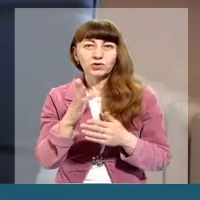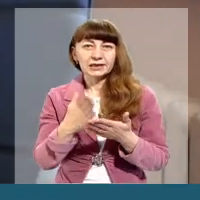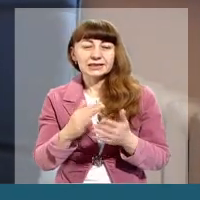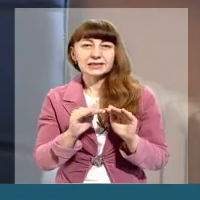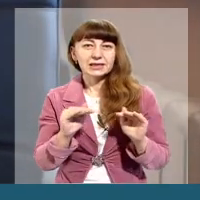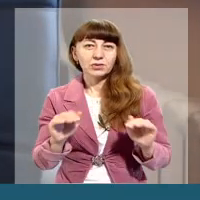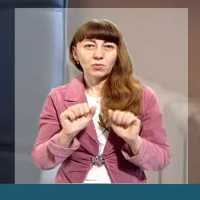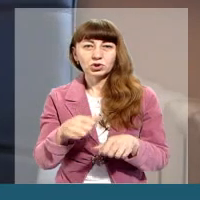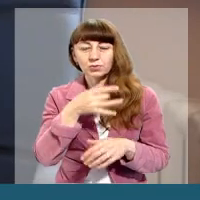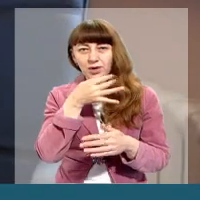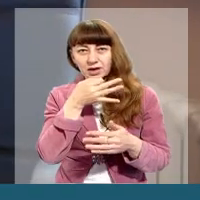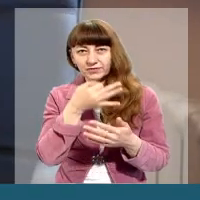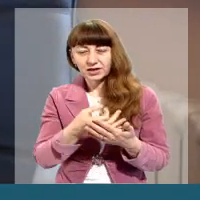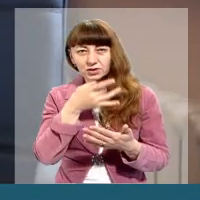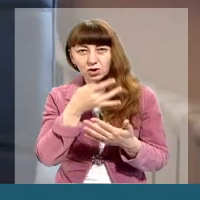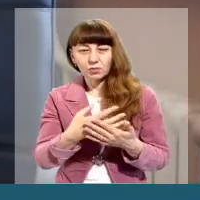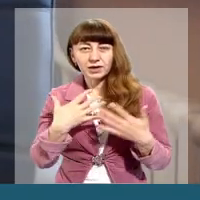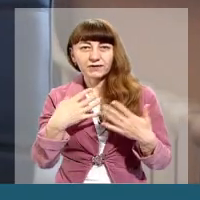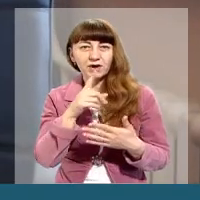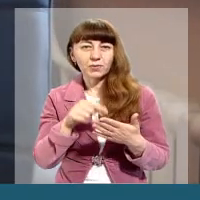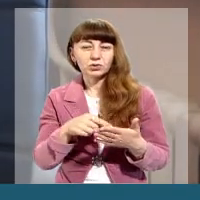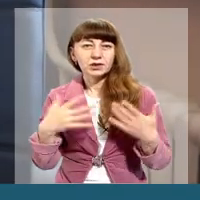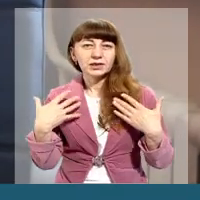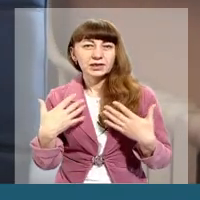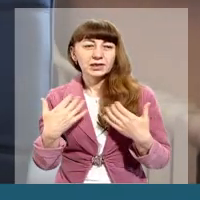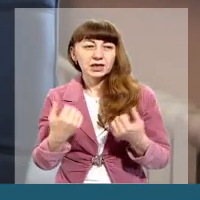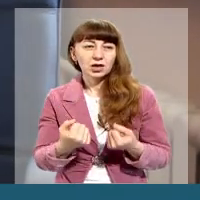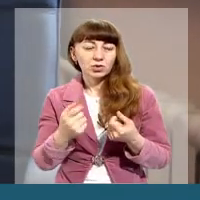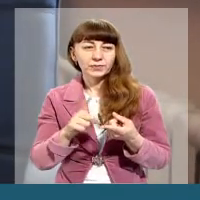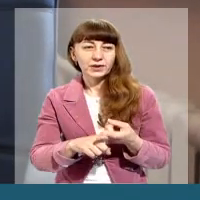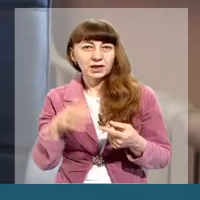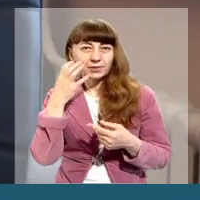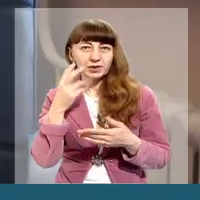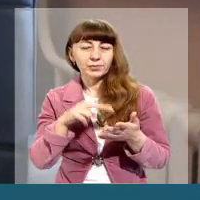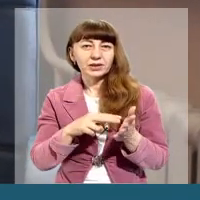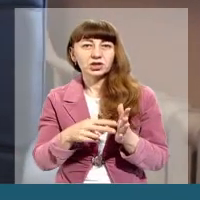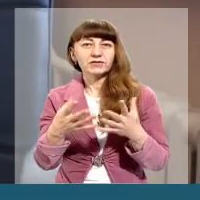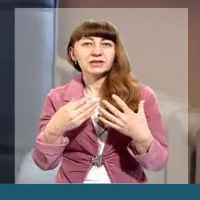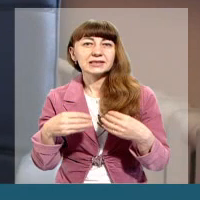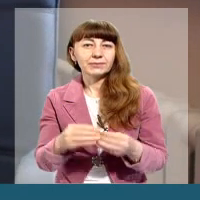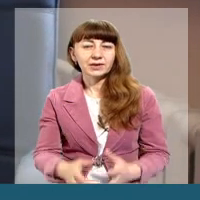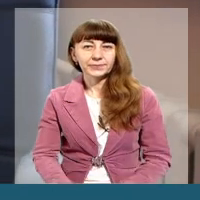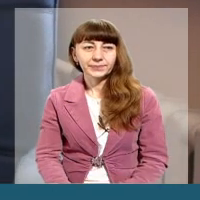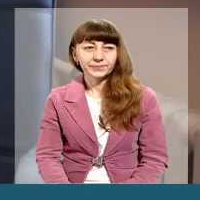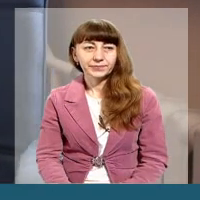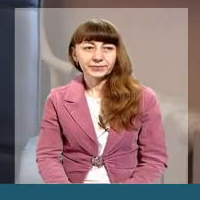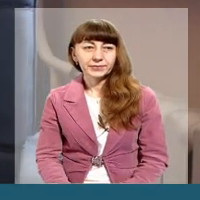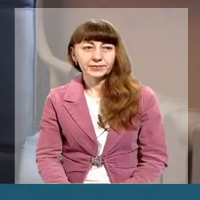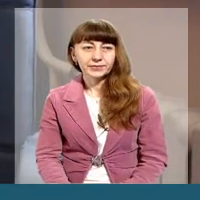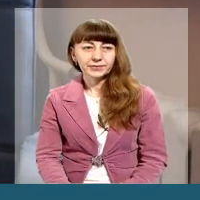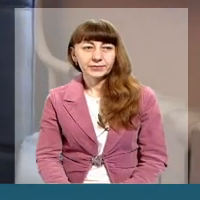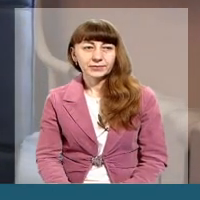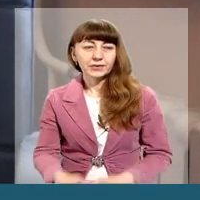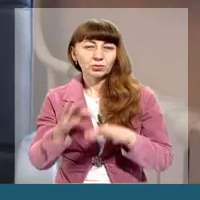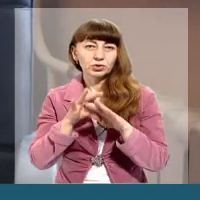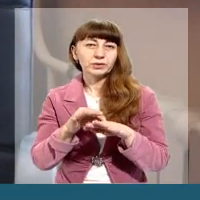Мы можем ответить на любые вопросы, которые касаемо здоровья, репродуктивного здоровья, беременности, планирования семьи. Приемы будут